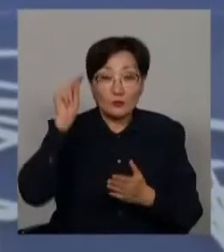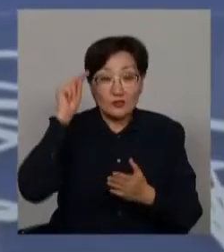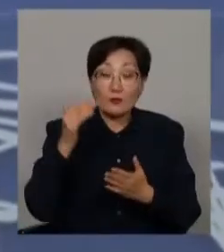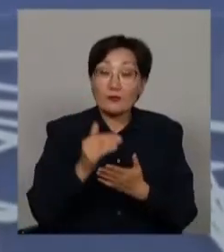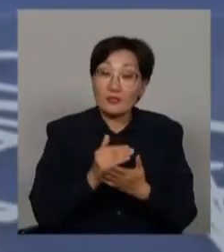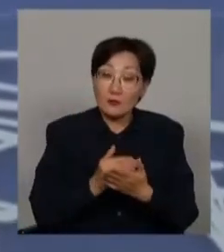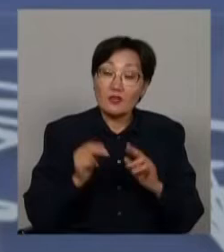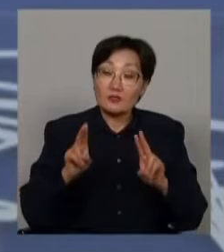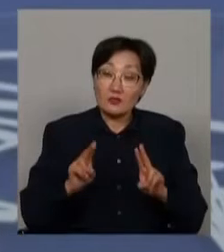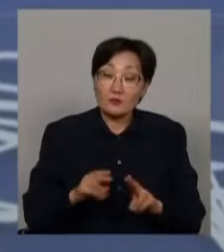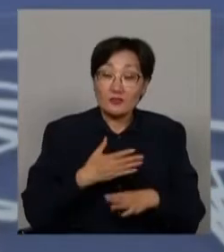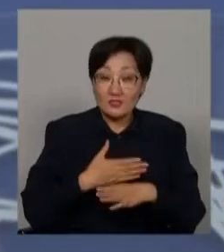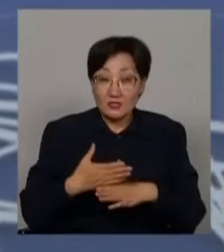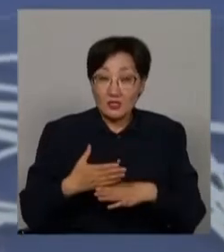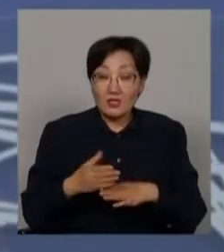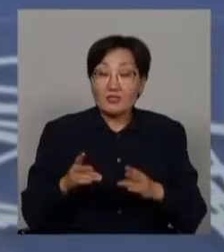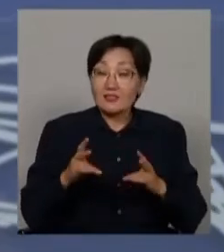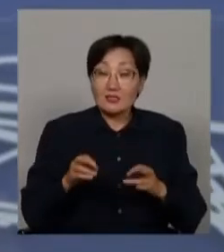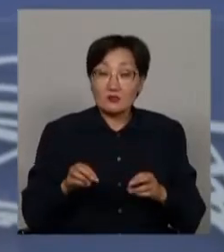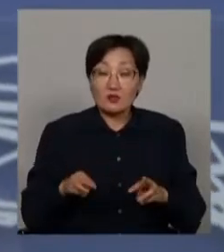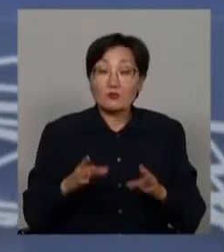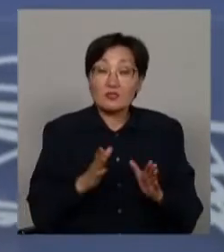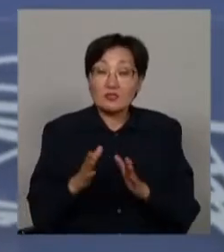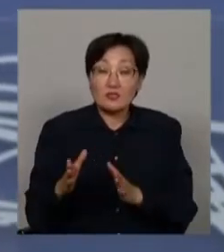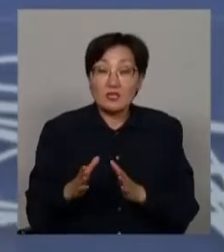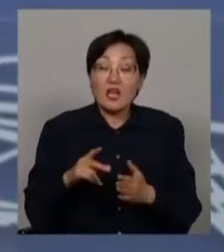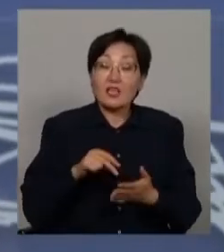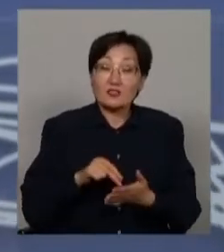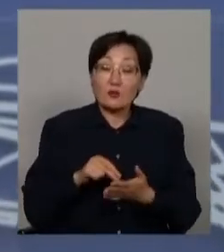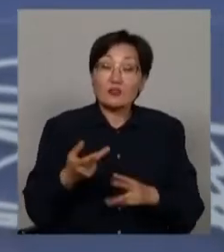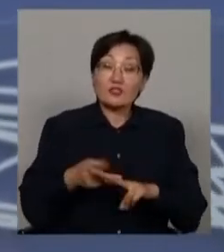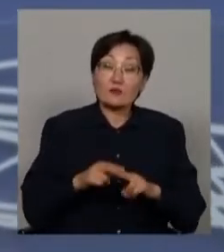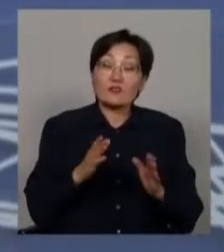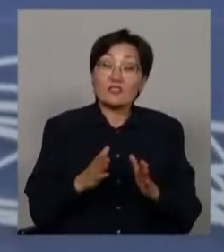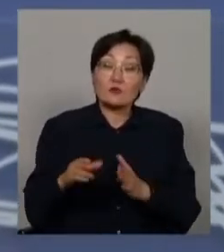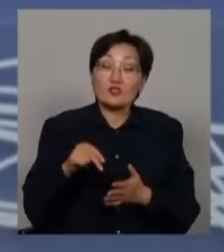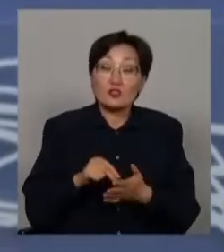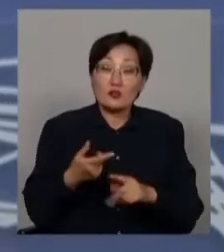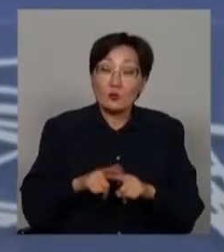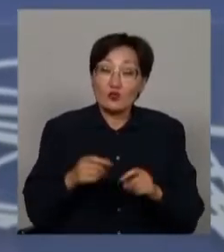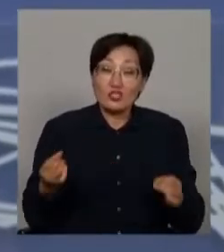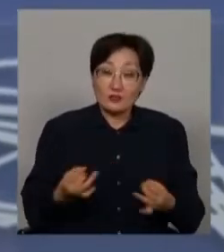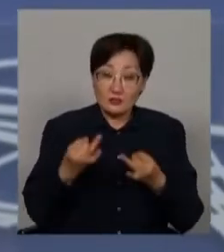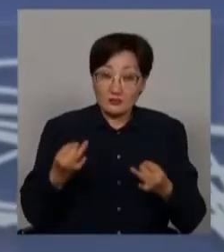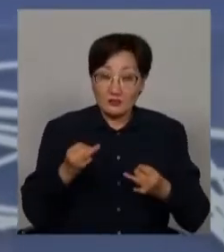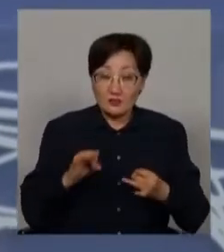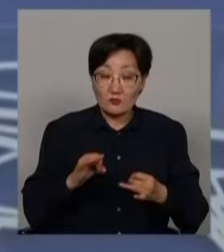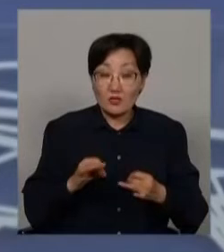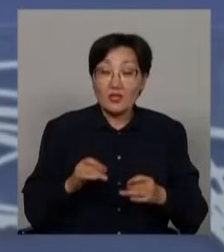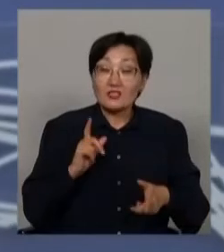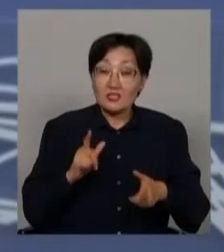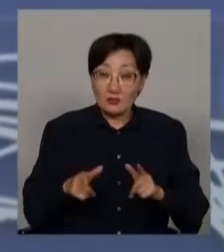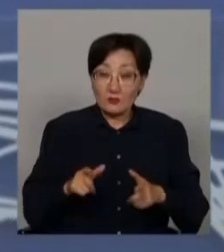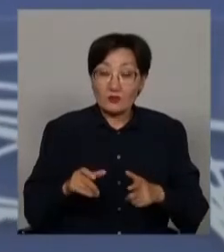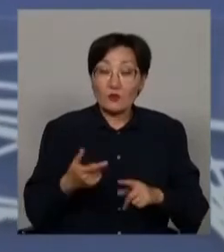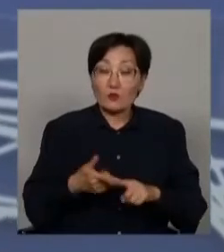стандартами. Затем нет системы оценивания, потому что система оценивания очень интересна и на самом деле